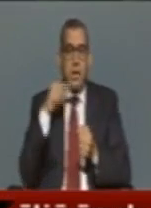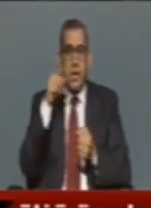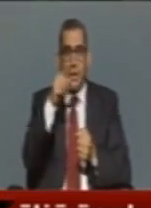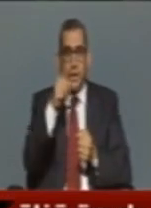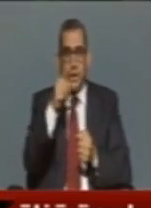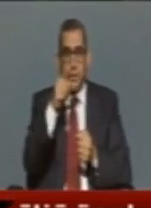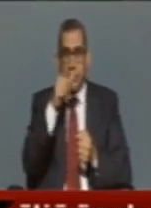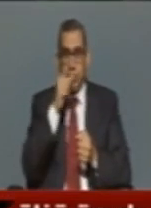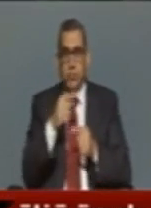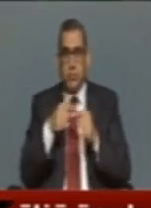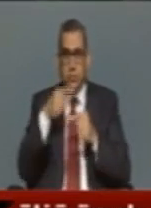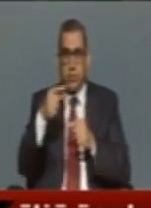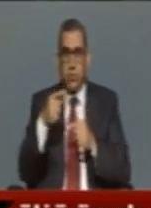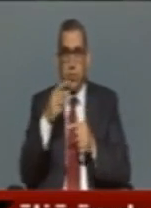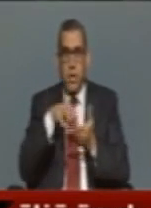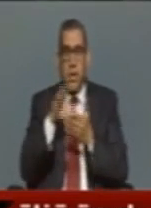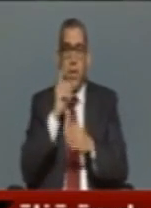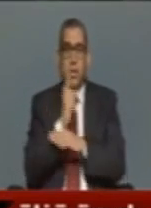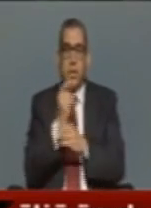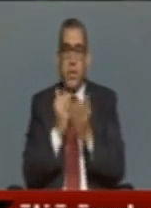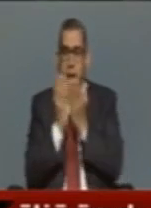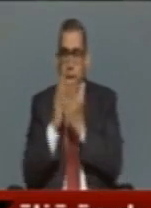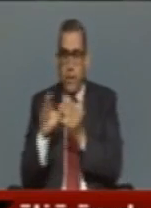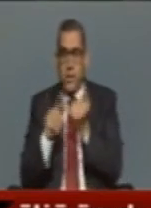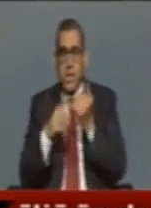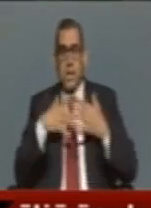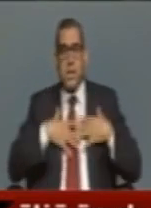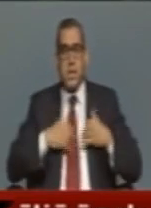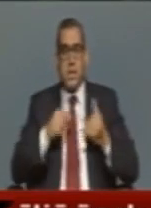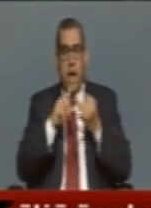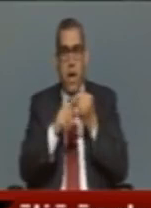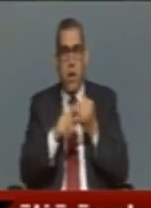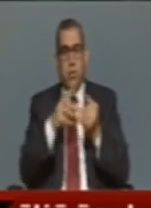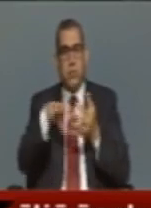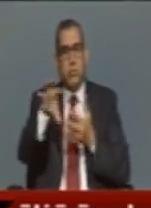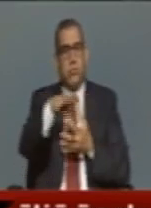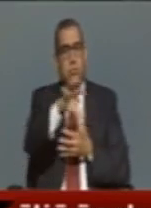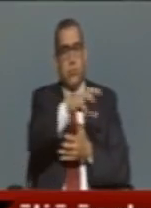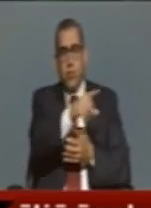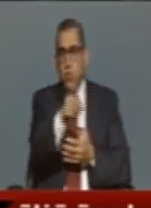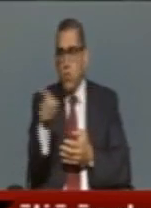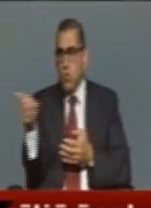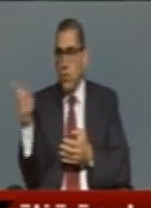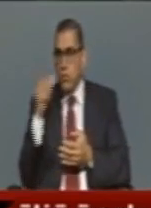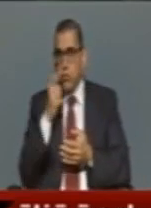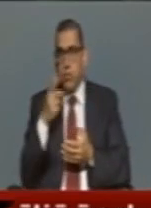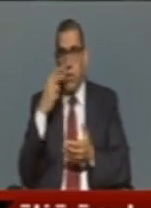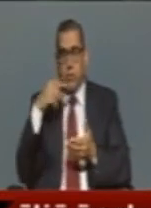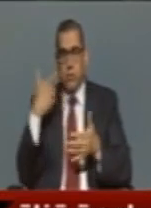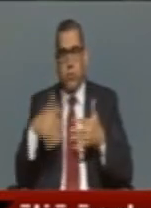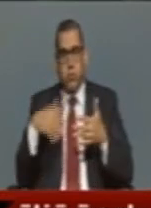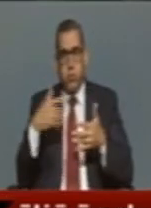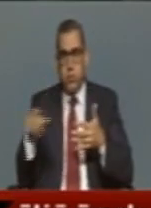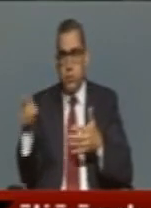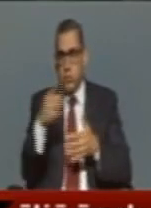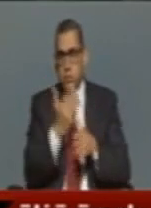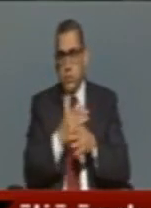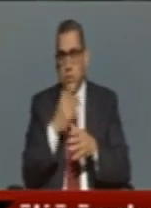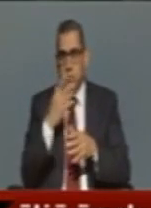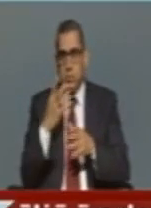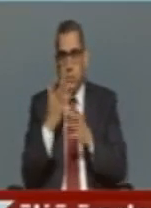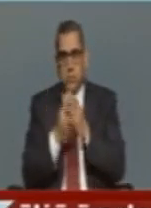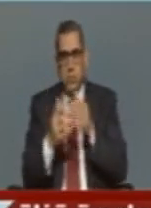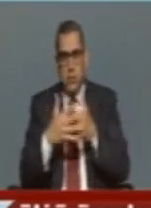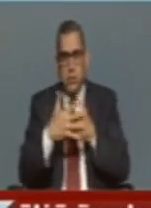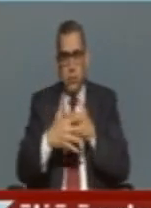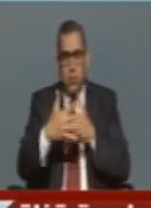ثم قطاع زي التعليم، زي قطاع زي الصحه، زي قطاعات اخرى لا تستطيع ان تلبي هذا النمو، تقوم